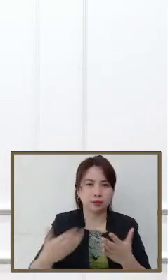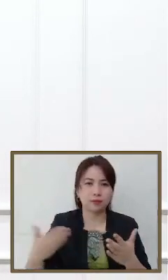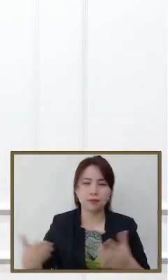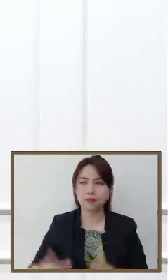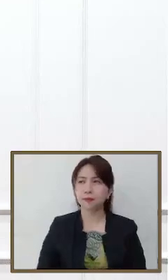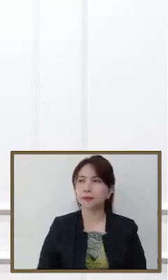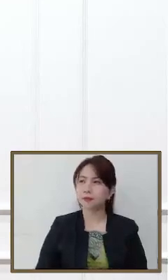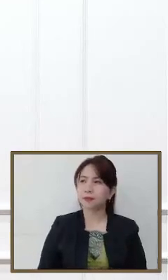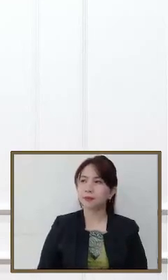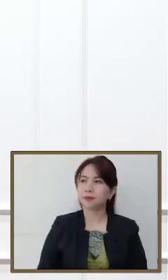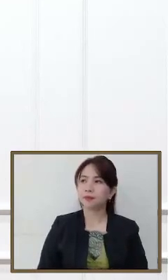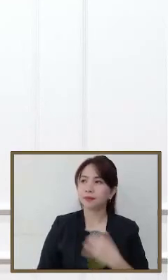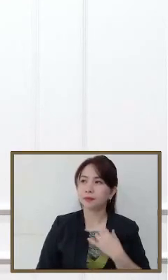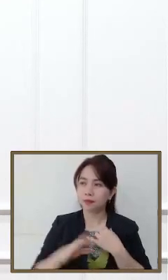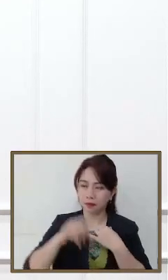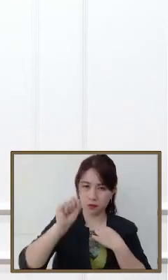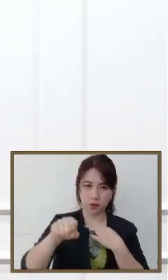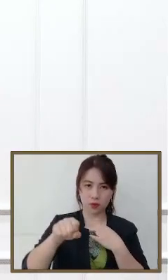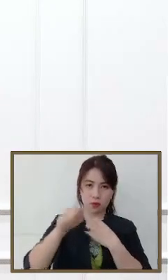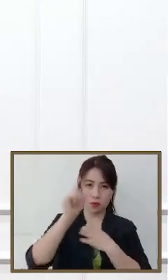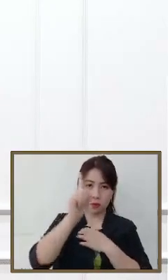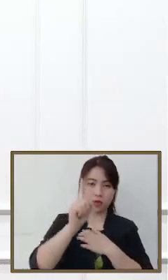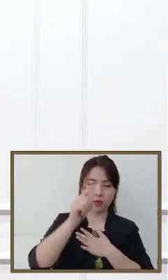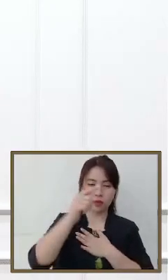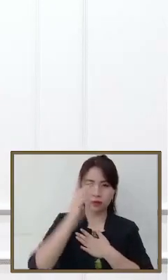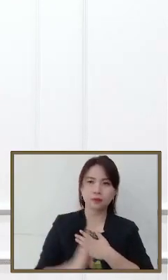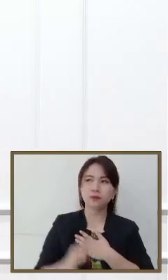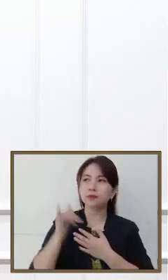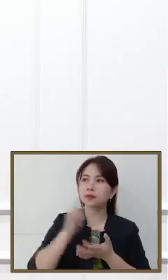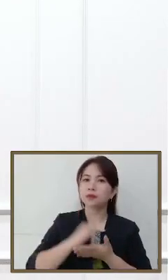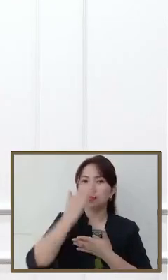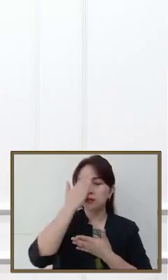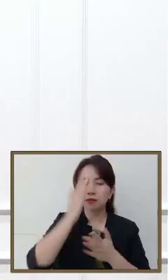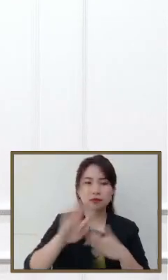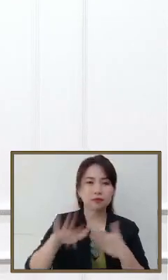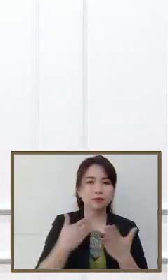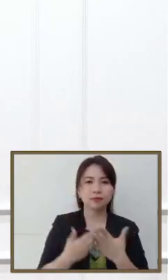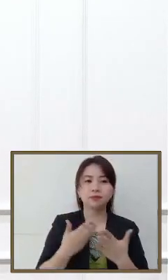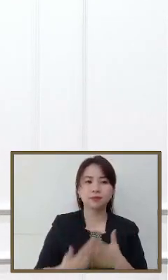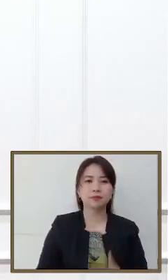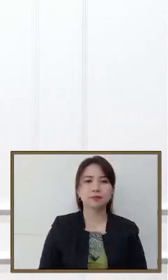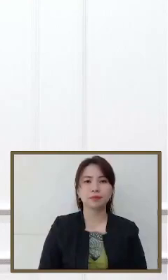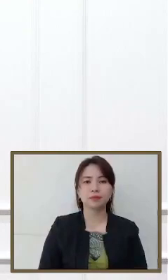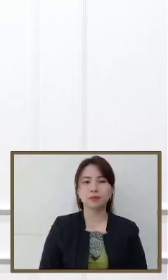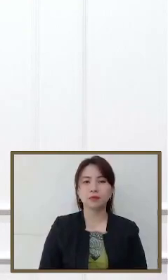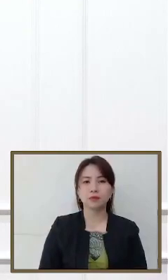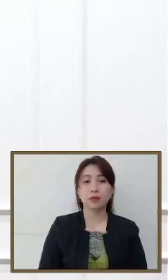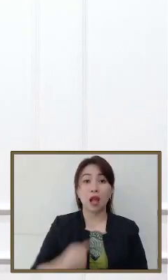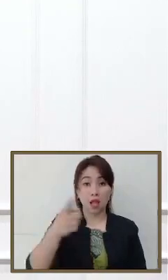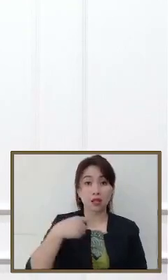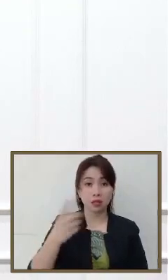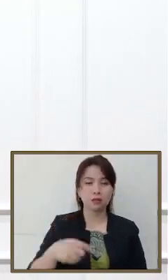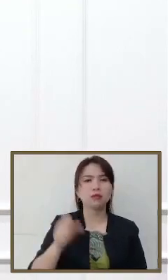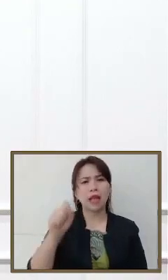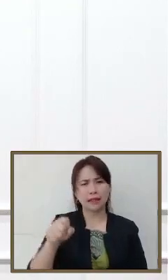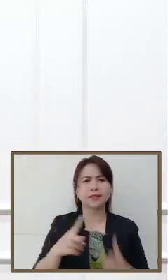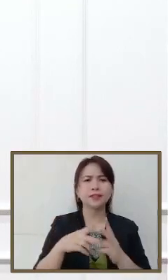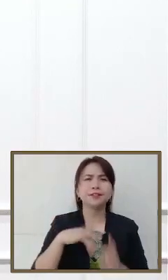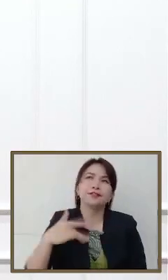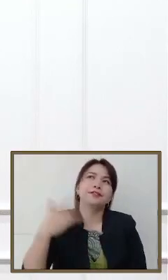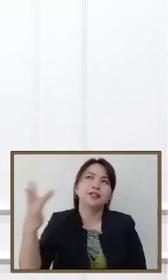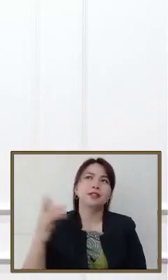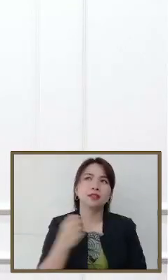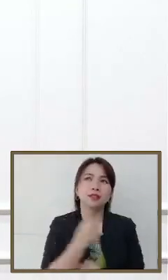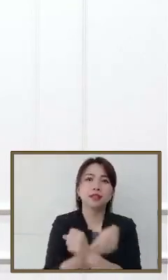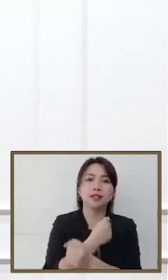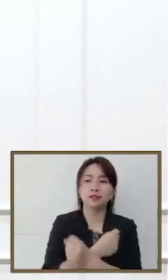Amen isang Diyos sa kung saan alam ang lahat eh Tay nga kampante tayo pagpunta tayo sa isang lugar eh May